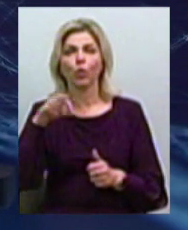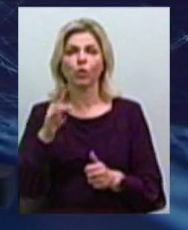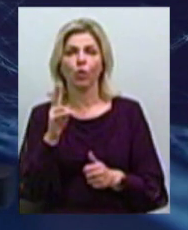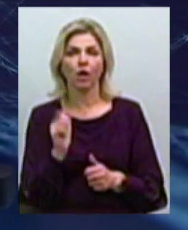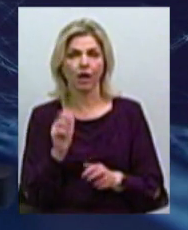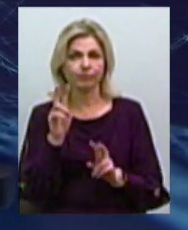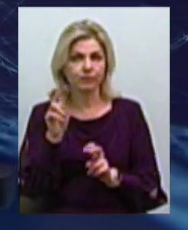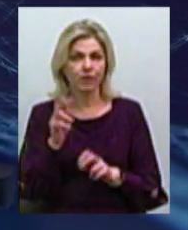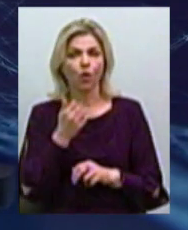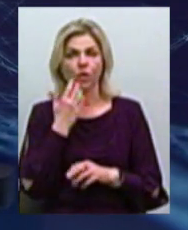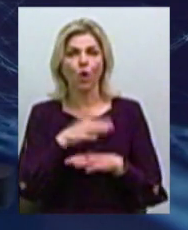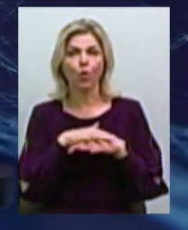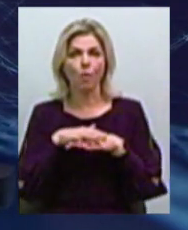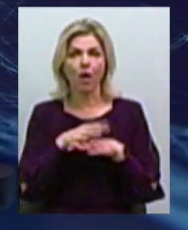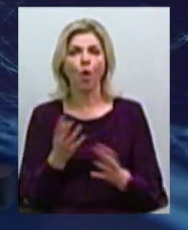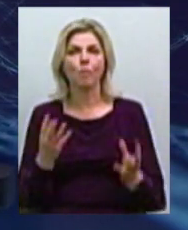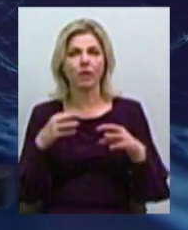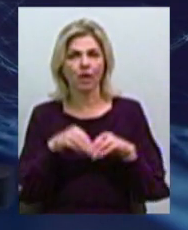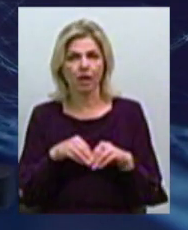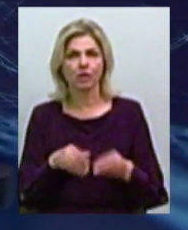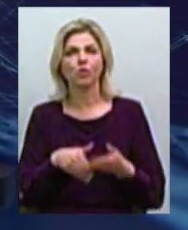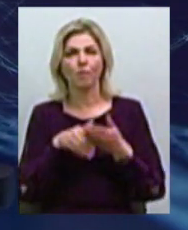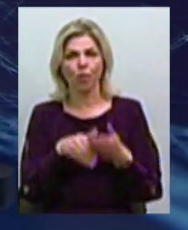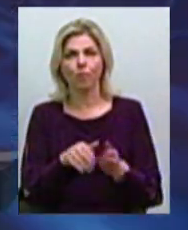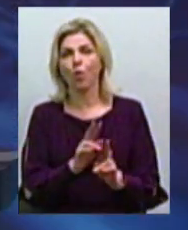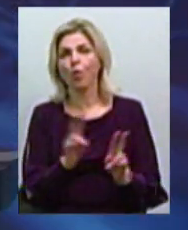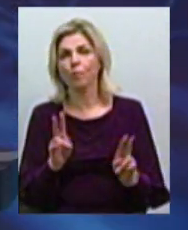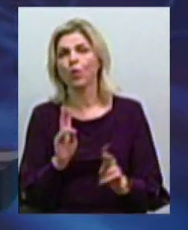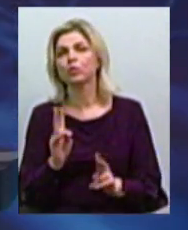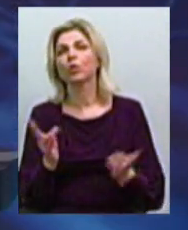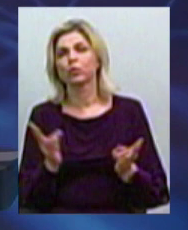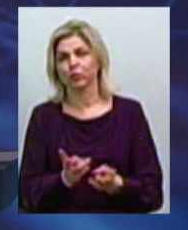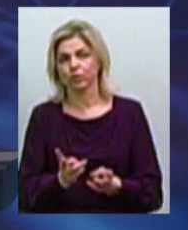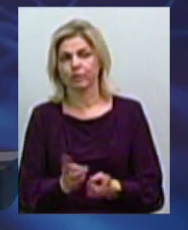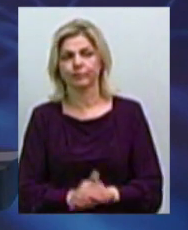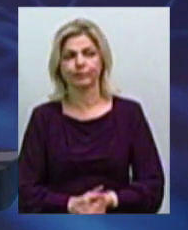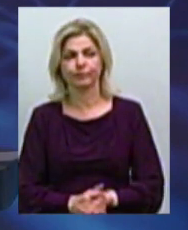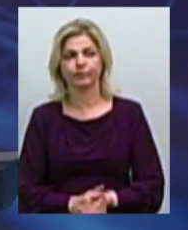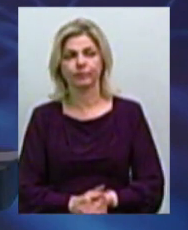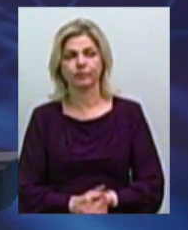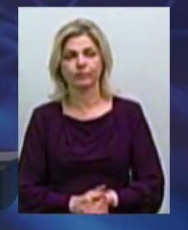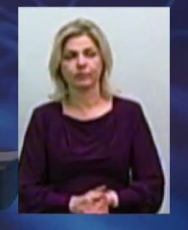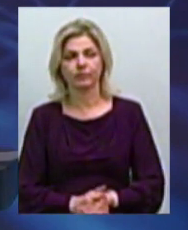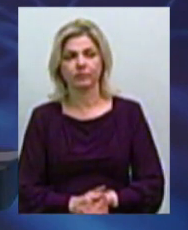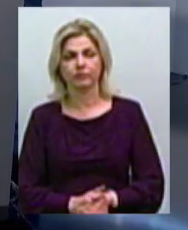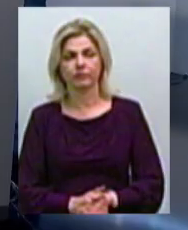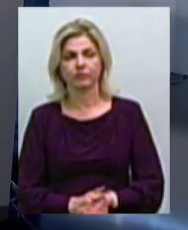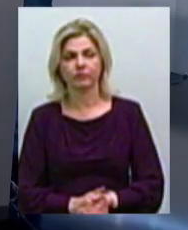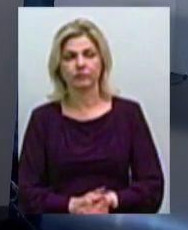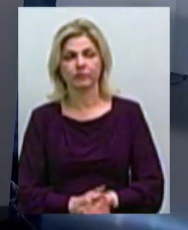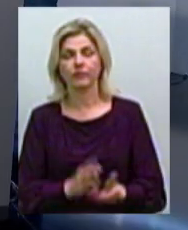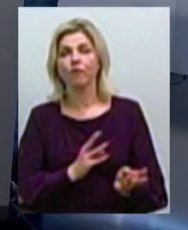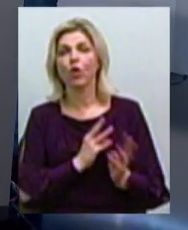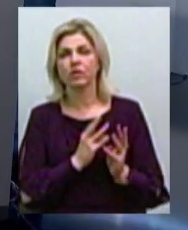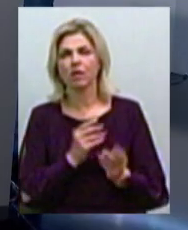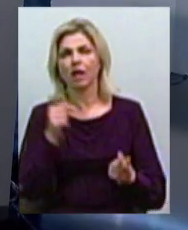Це коли громада об'єднується і допомагає комусь, хто цієї допомоги потребує. Так що, ну, волонтерство, воно притаманне